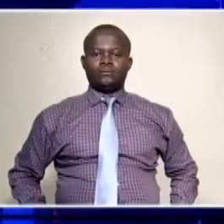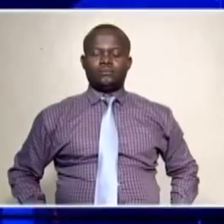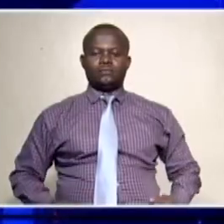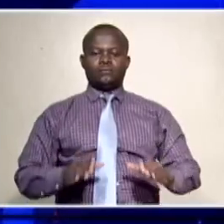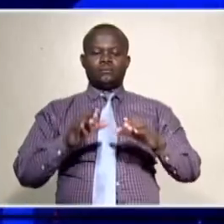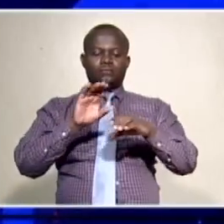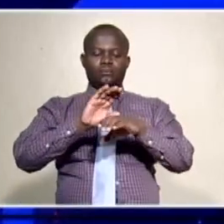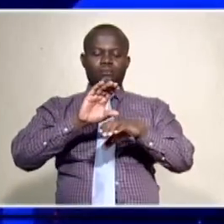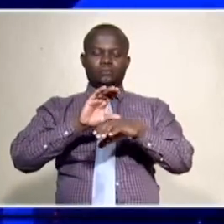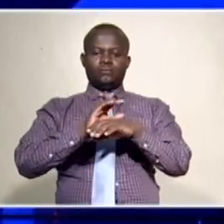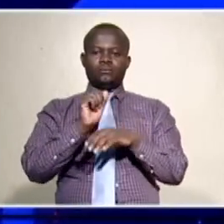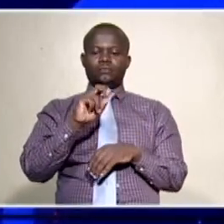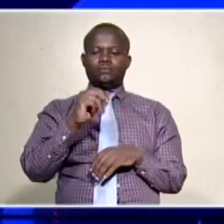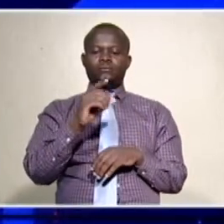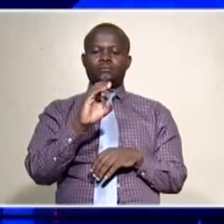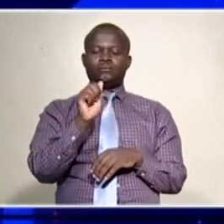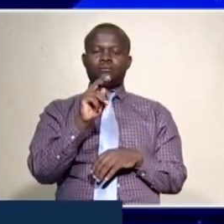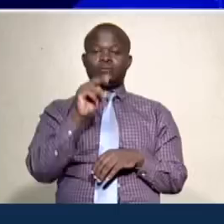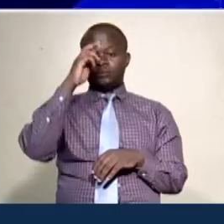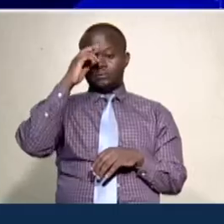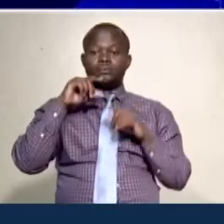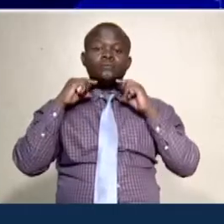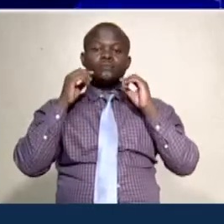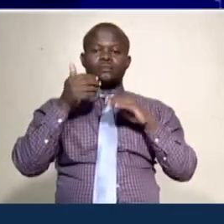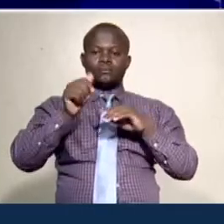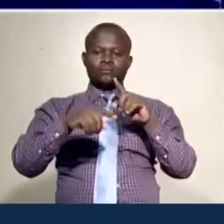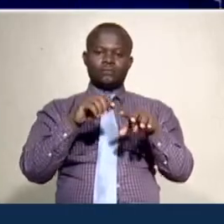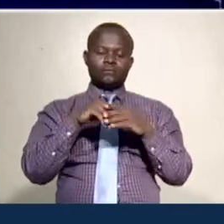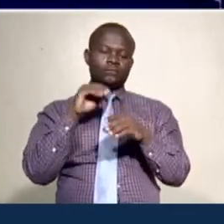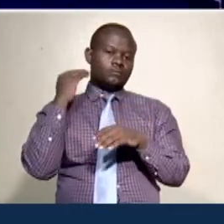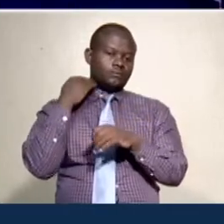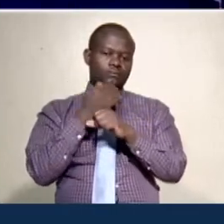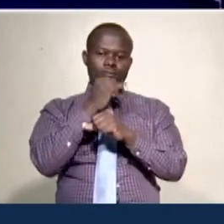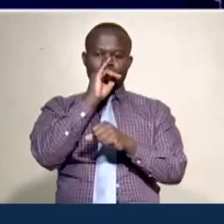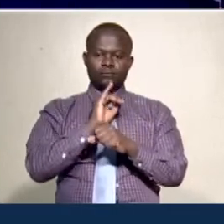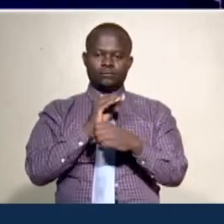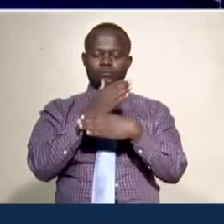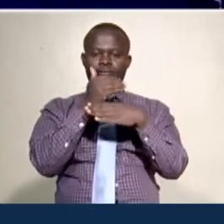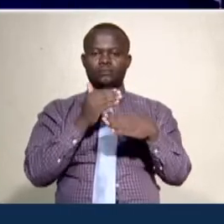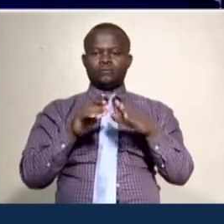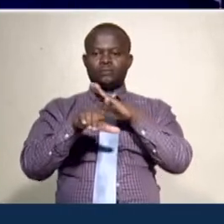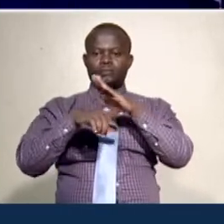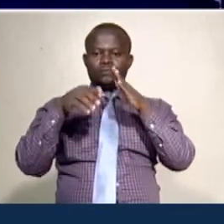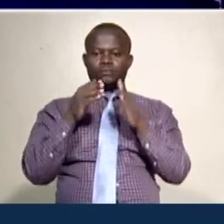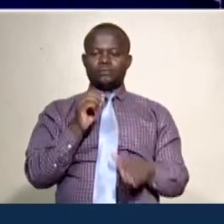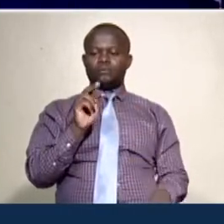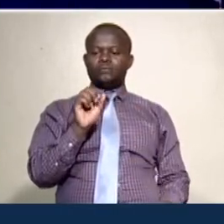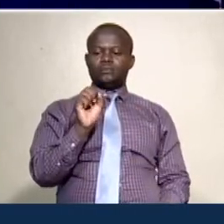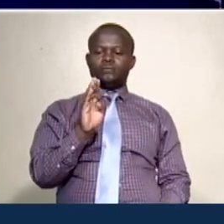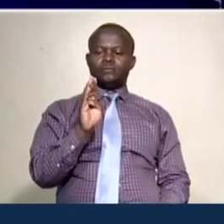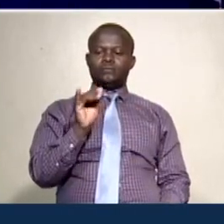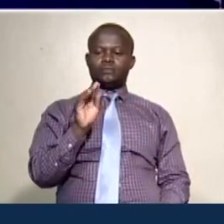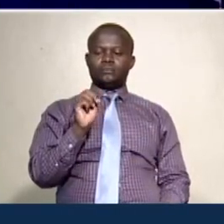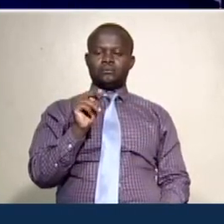Itorero Angilikani mu Rwanda ryibutsa abapastori baryo bishwe muri Jenoside yakorewe Abatutsi. Minisitiri w'ubutegetsi bw'igihugu Musabyimana